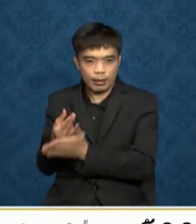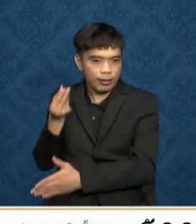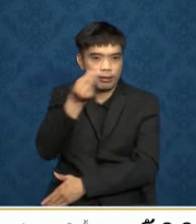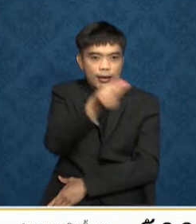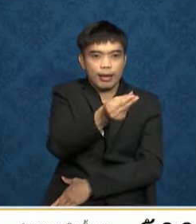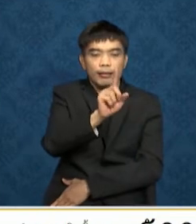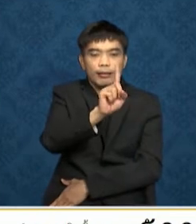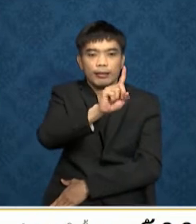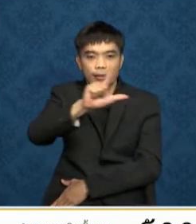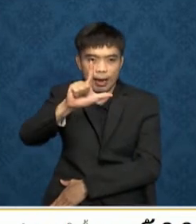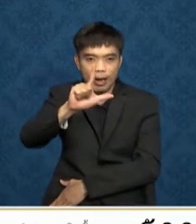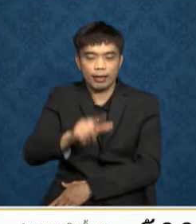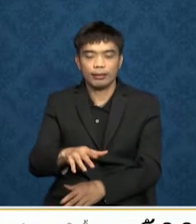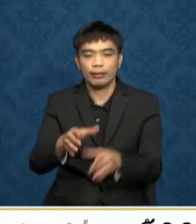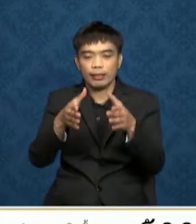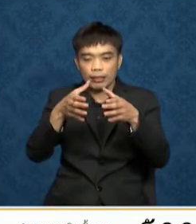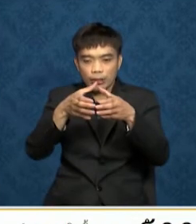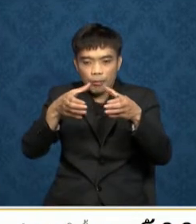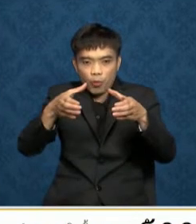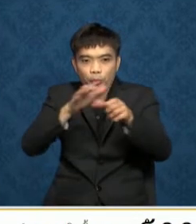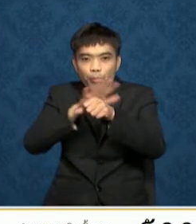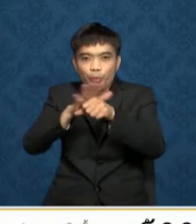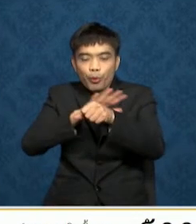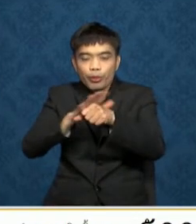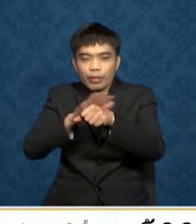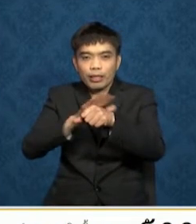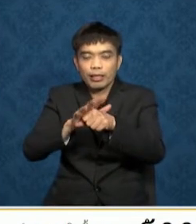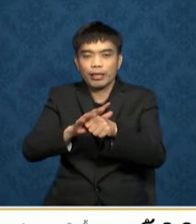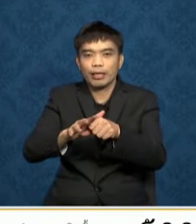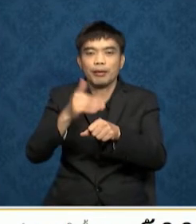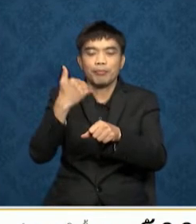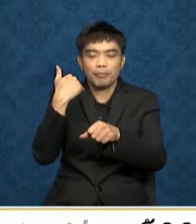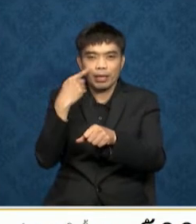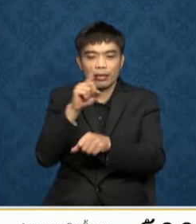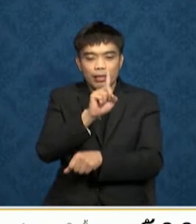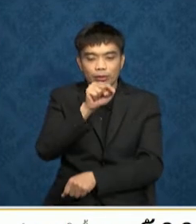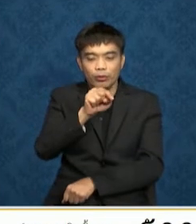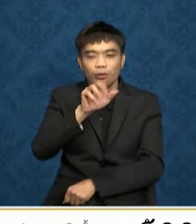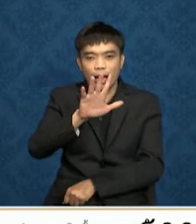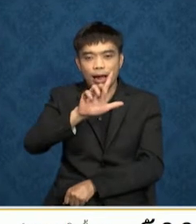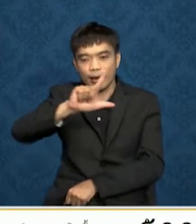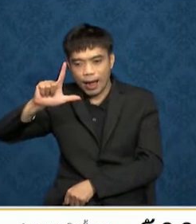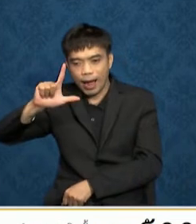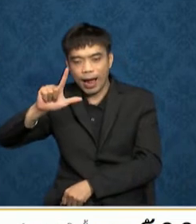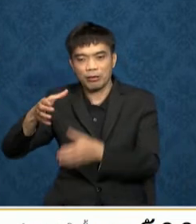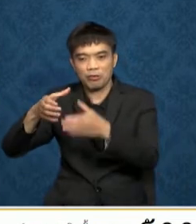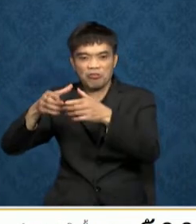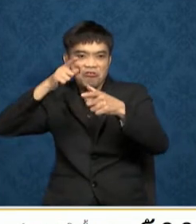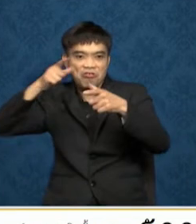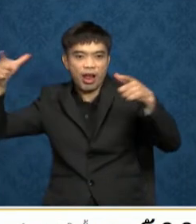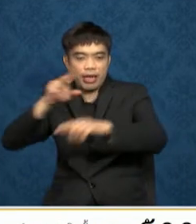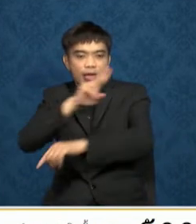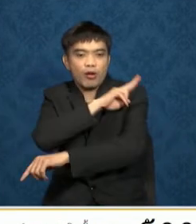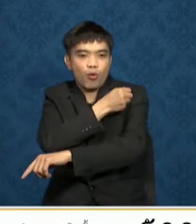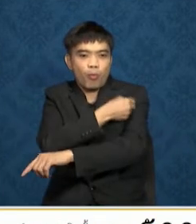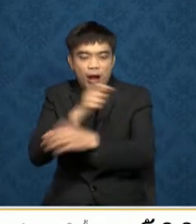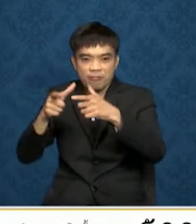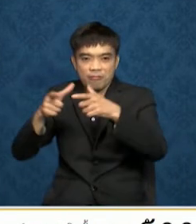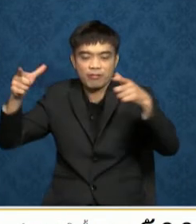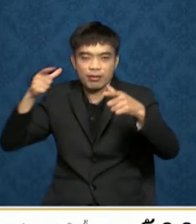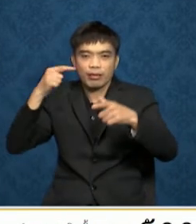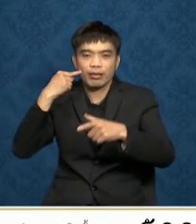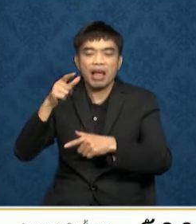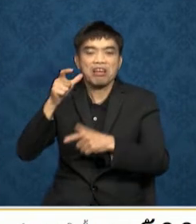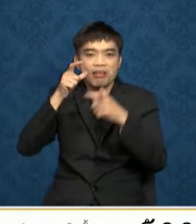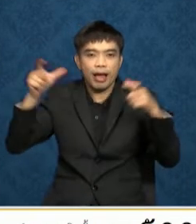ครับไซส์ M 1.5ล้านบาทครับไซส์ L 2ล้านบาทครับแต่พอองค์การบริหารส่วนจังหวัด